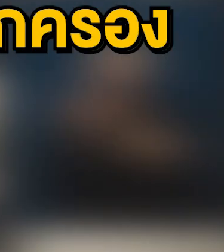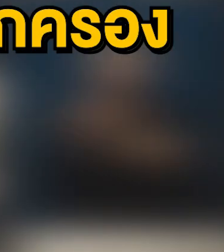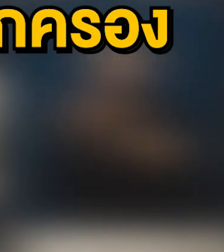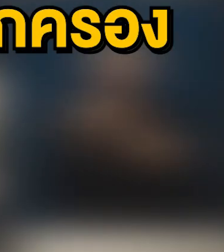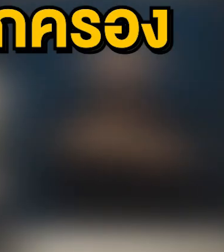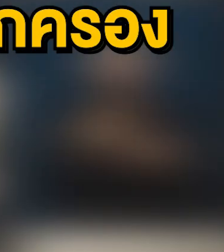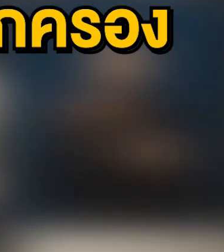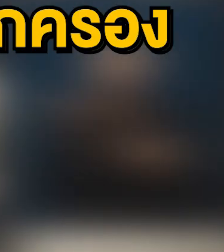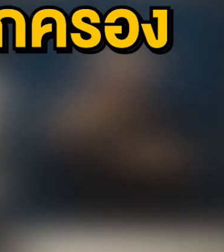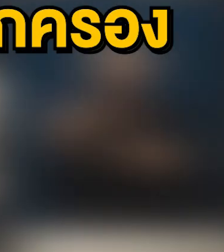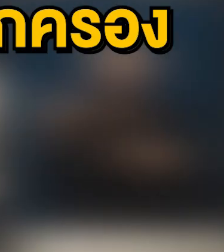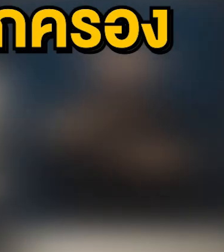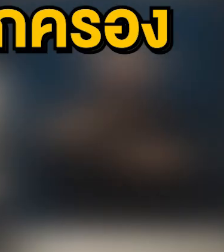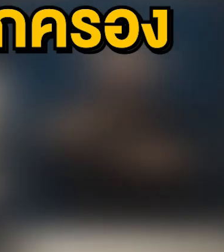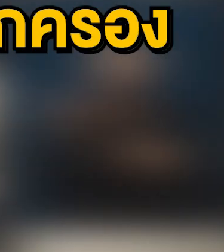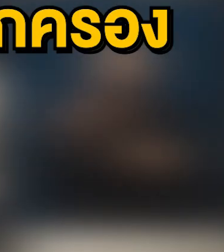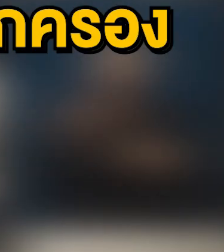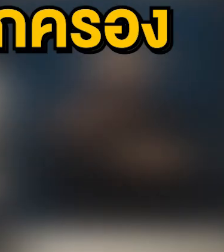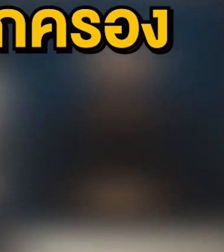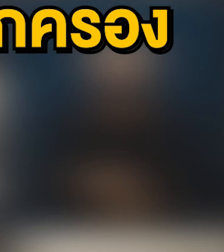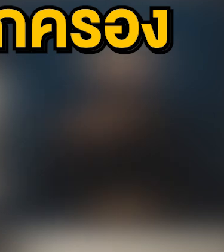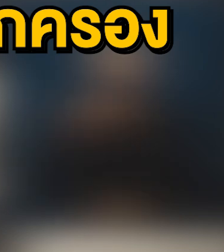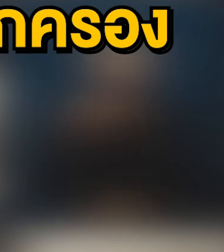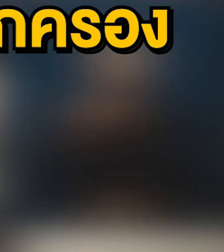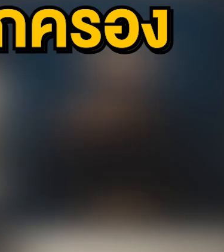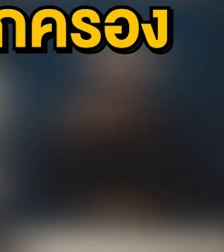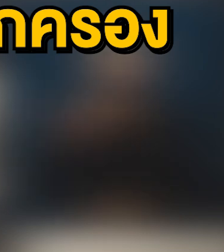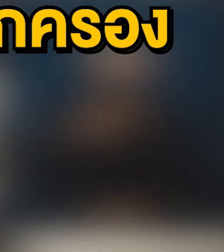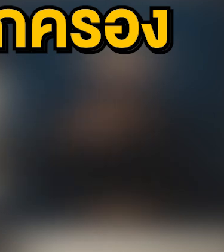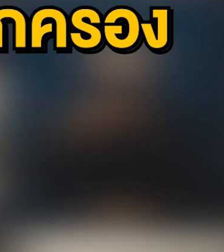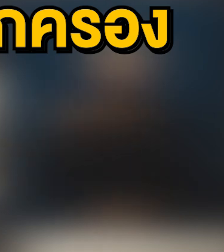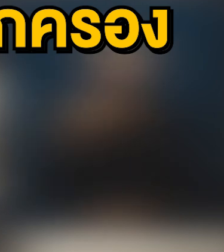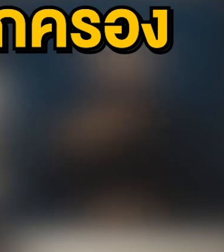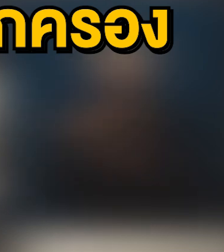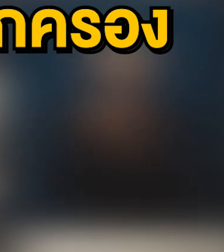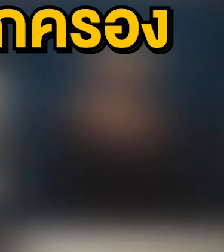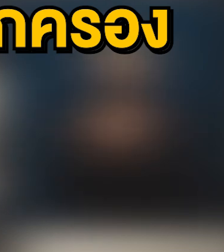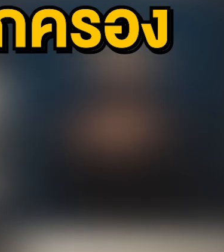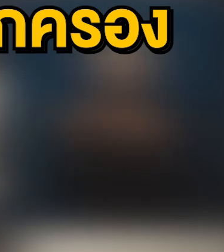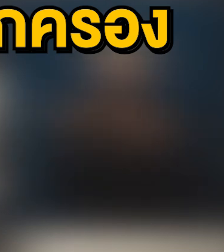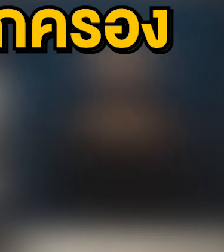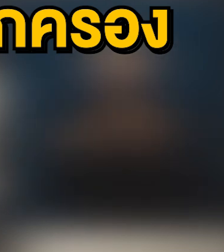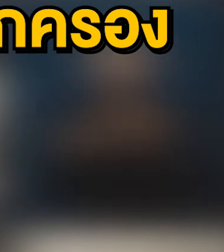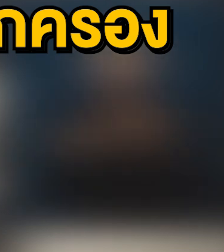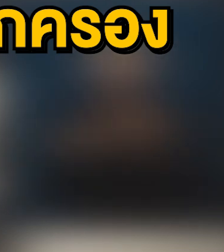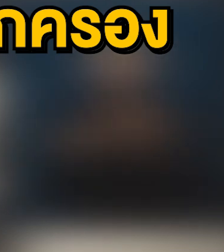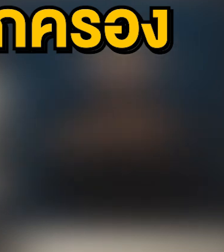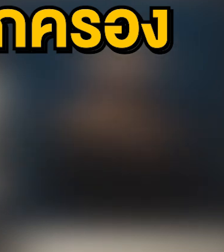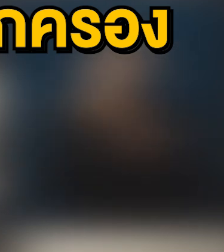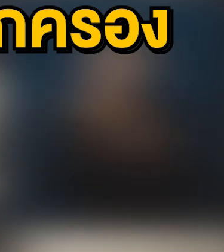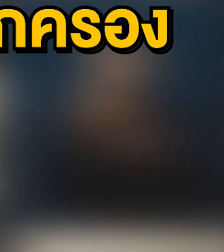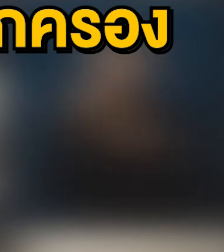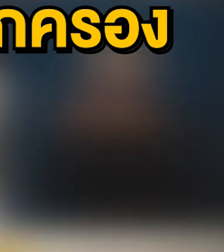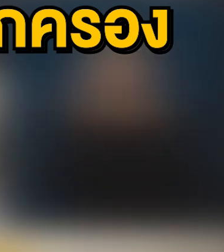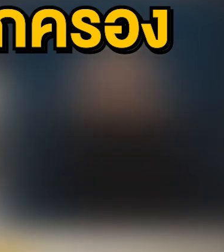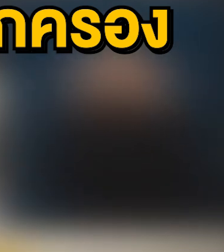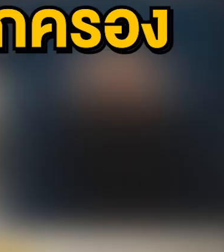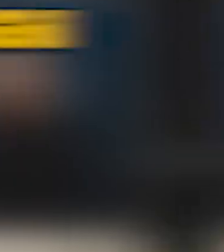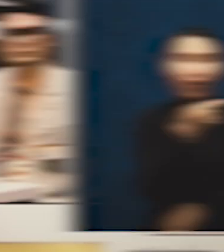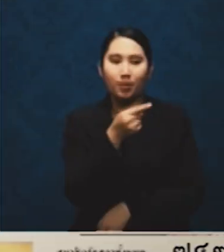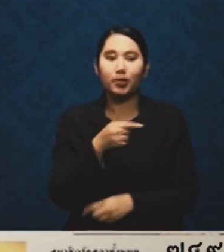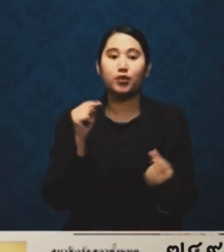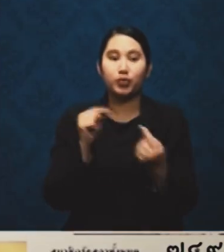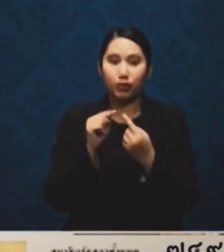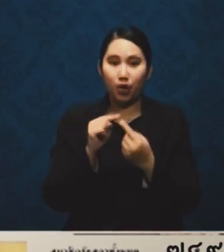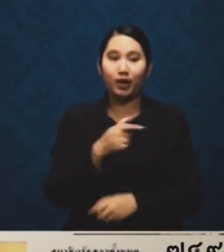เป็นข้อกล่าวหาจากสมาชิกรัฐสภาหลายท่านที่มีการกล่าวหาว่านโยบายบางส่วนของพรรคก้าวไกลนั้นมีจุดมุ่งหมายในการล้มล้างการ